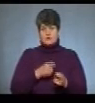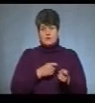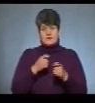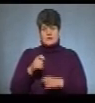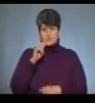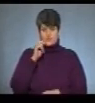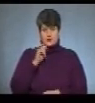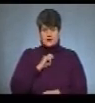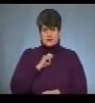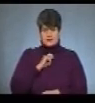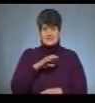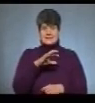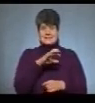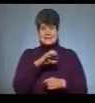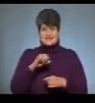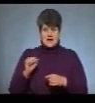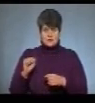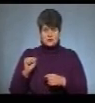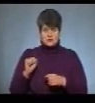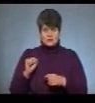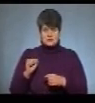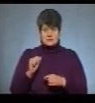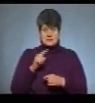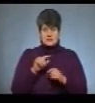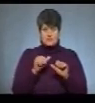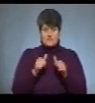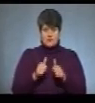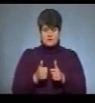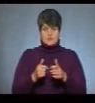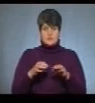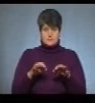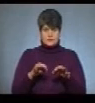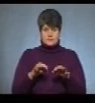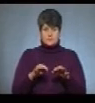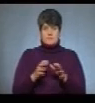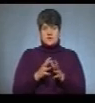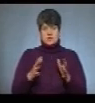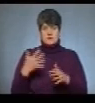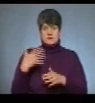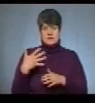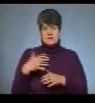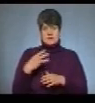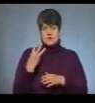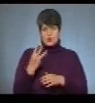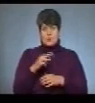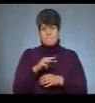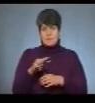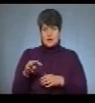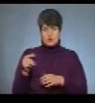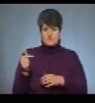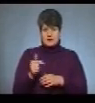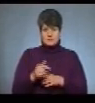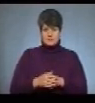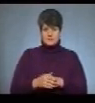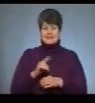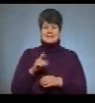Україну. І стягнуто при оформленні даних транспортних засобів більше 53 мільйонів гривень. За